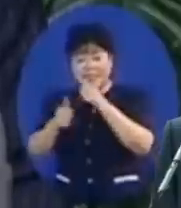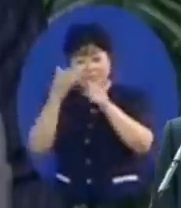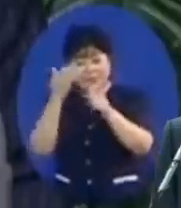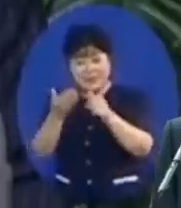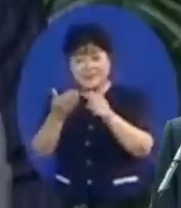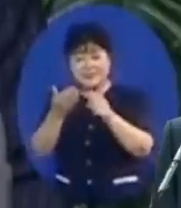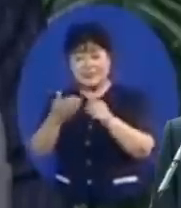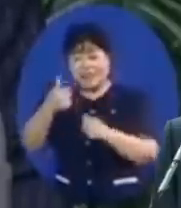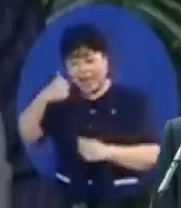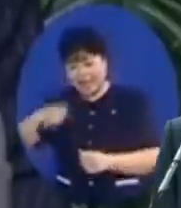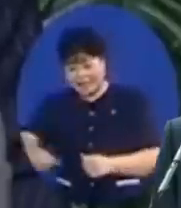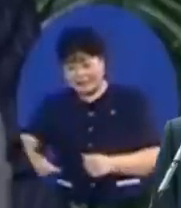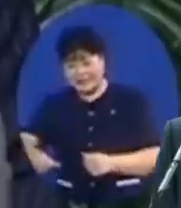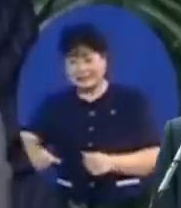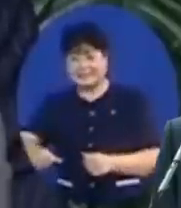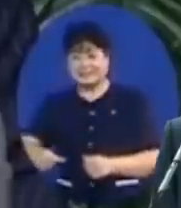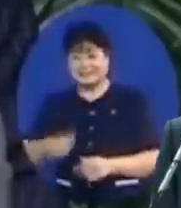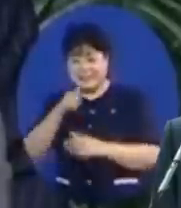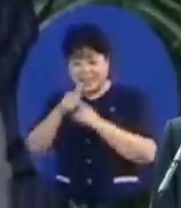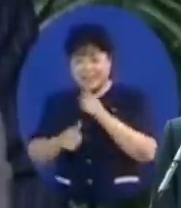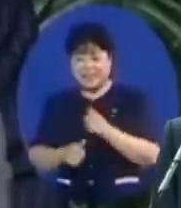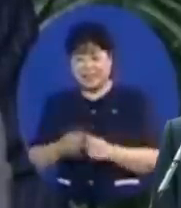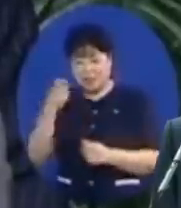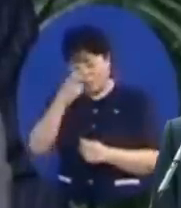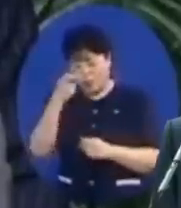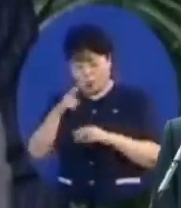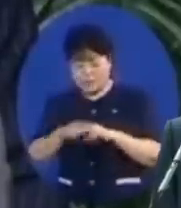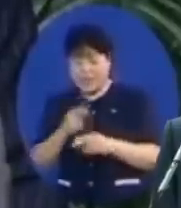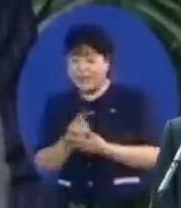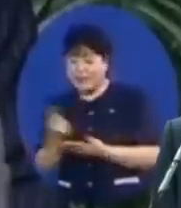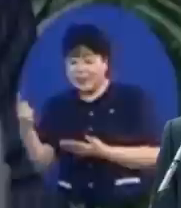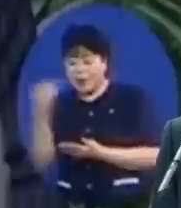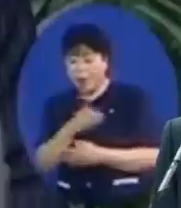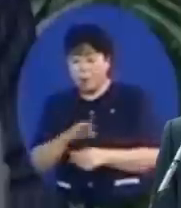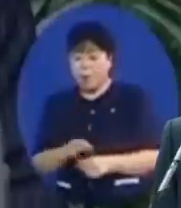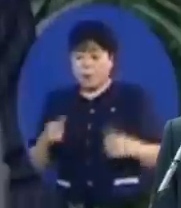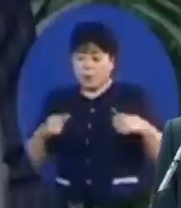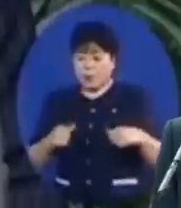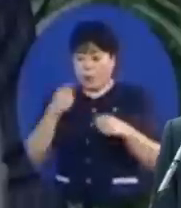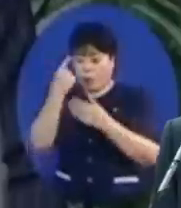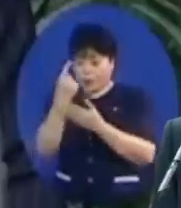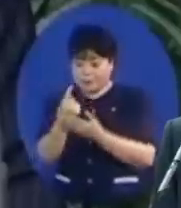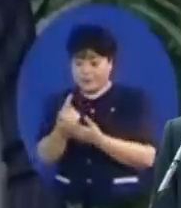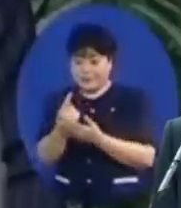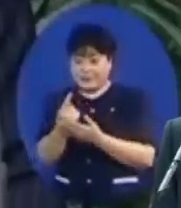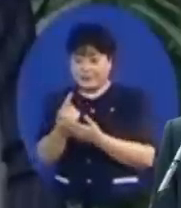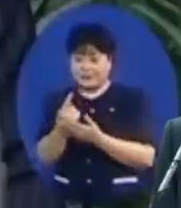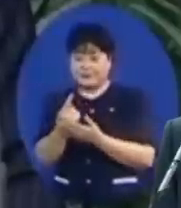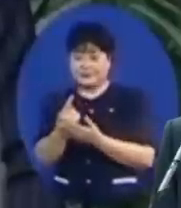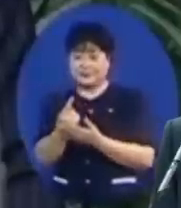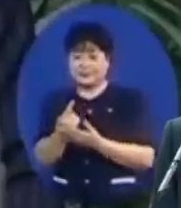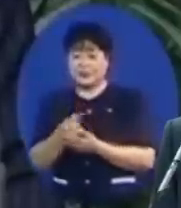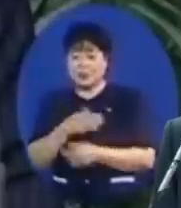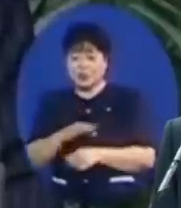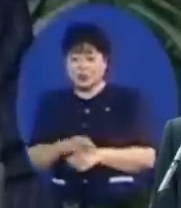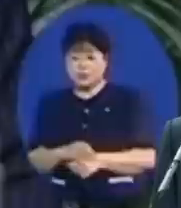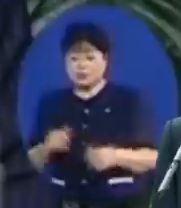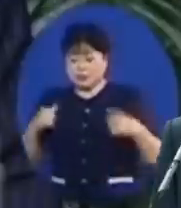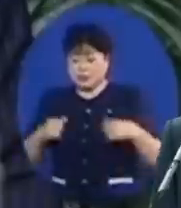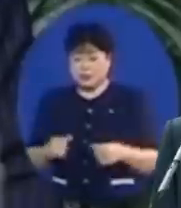하나님의 아들이 하늘 보좌 떠나 인간의 육신을 쓰고 세상에 오셔서 육신을